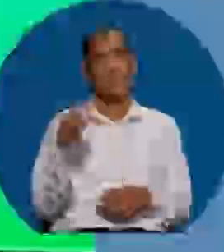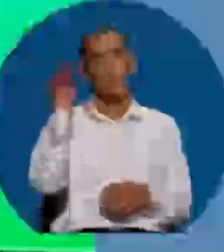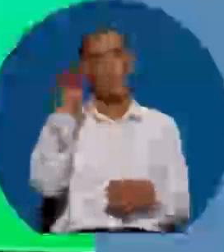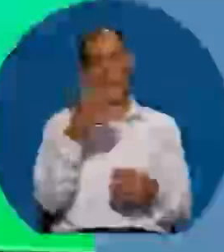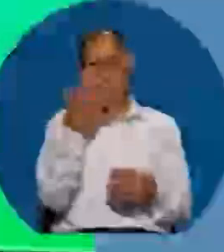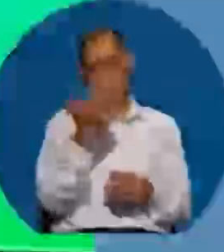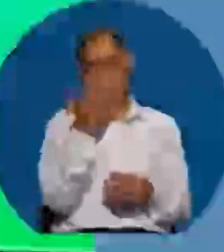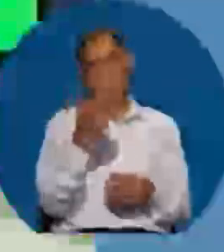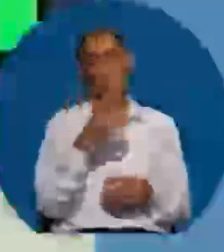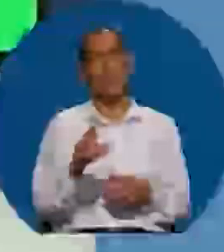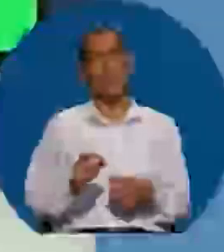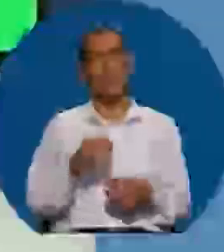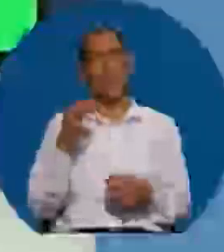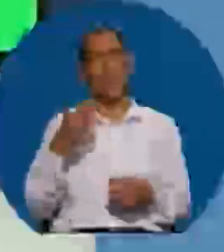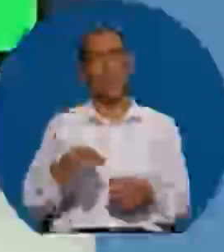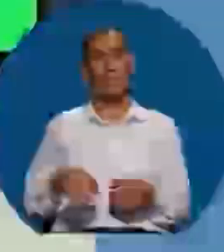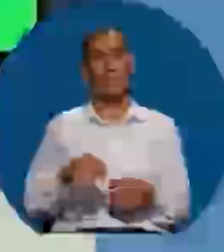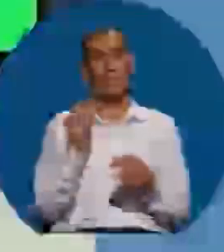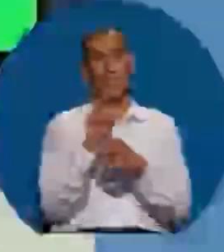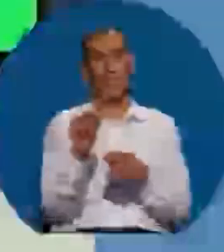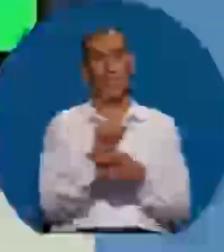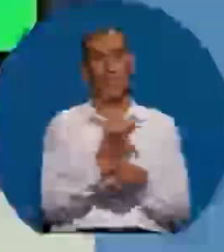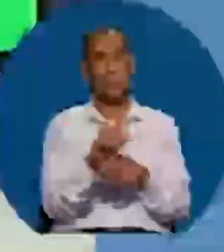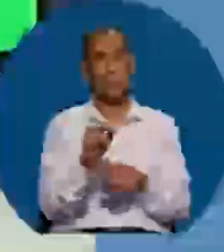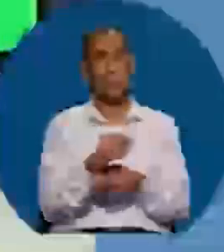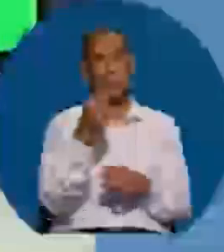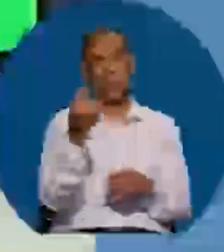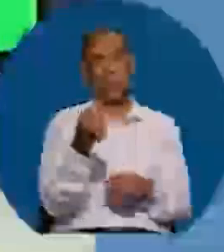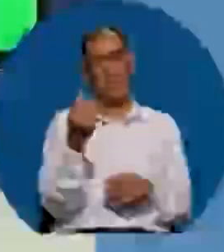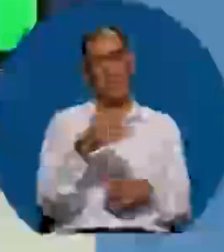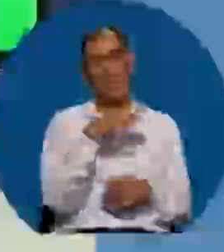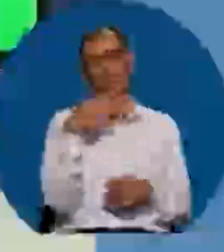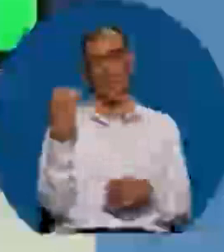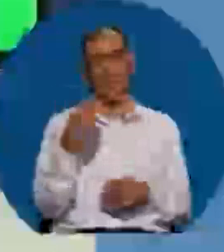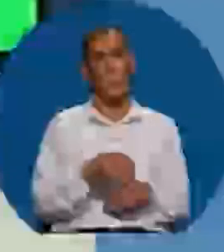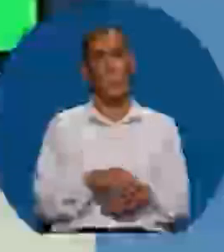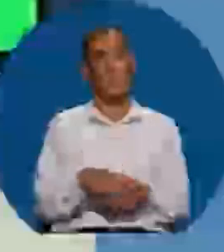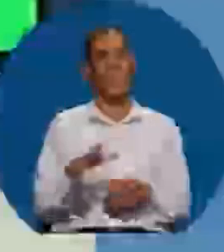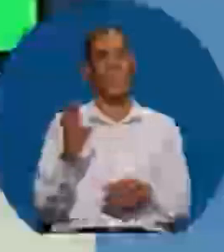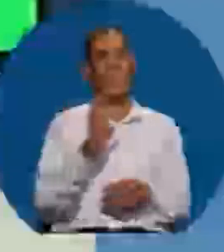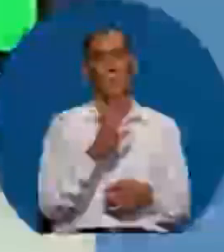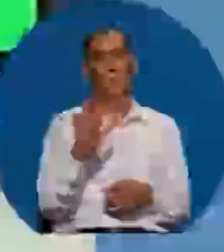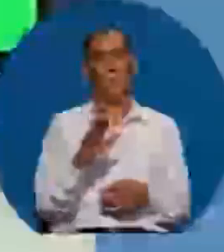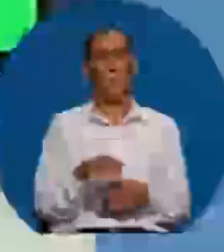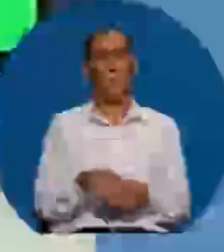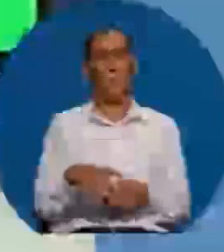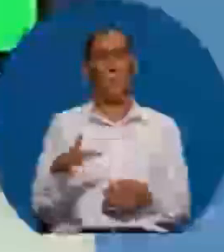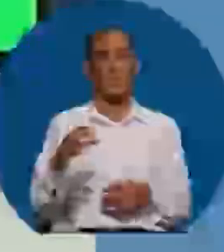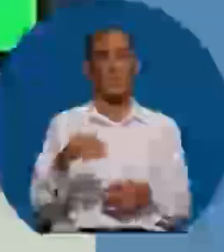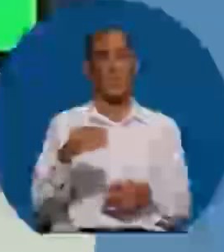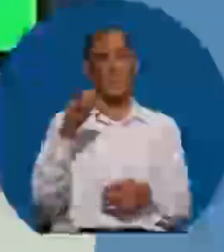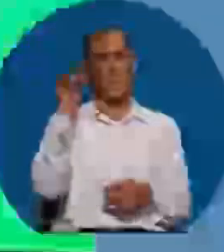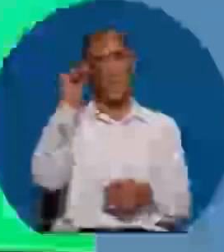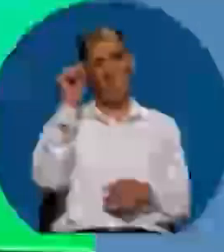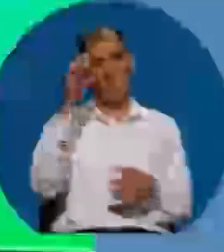оқсақ, қаншелі өнер үйренсек, оның артықлығы, көплігі болмайды екен. Сол алған білімлеріміздің арқасында